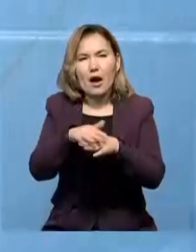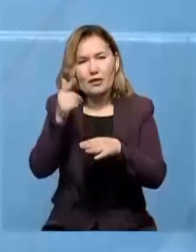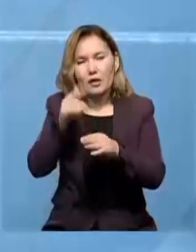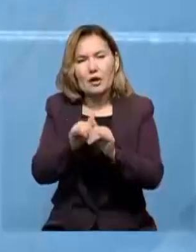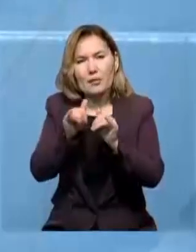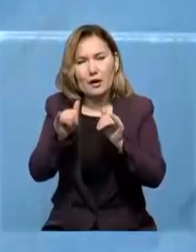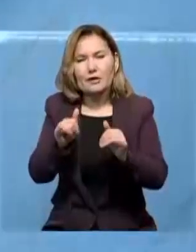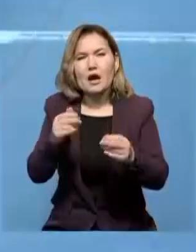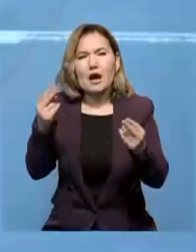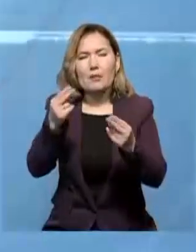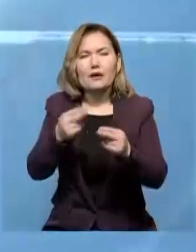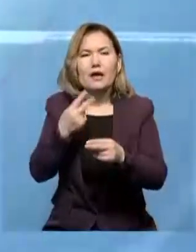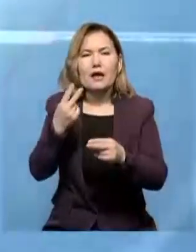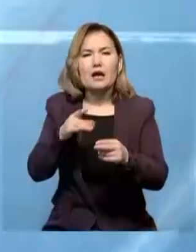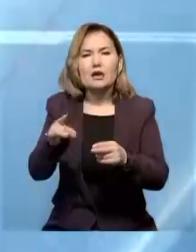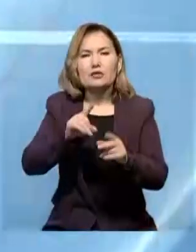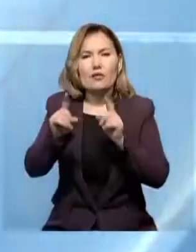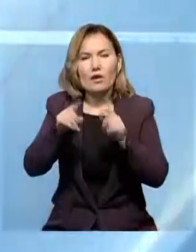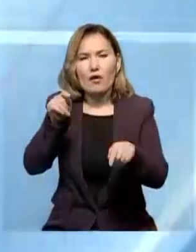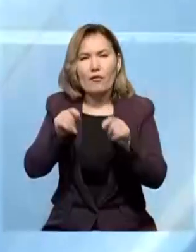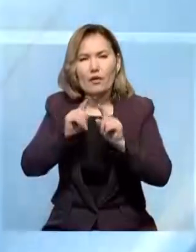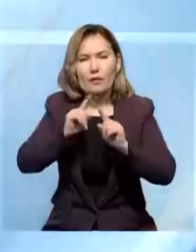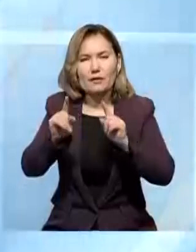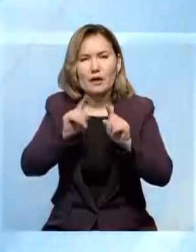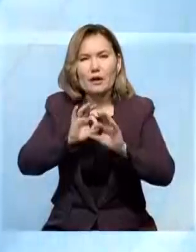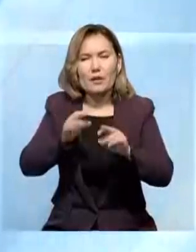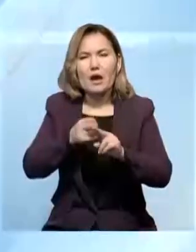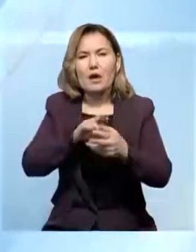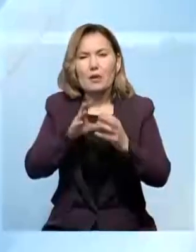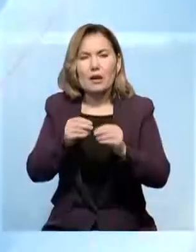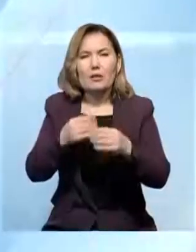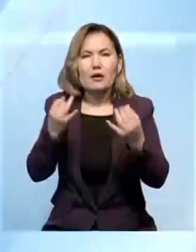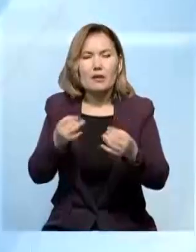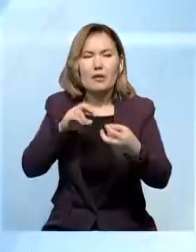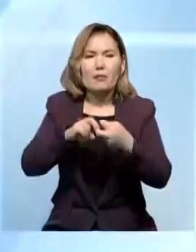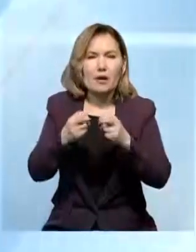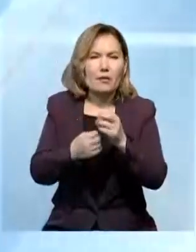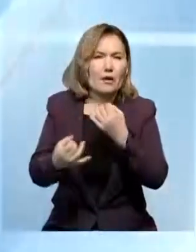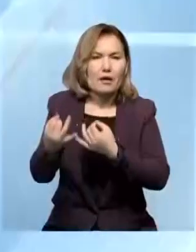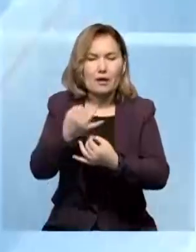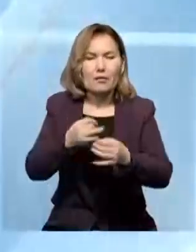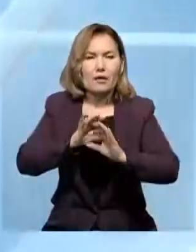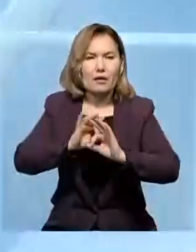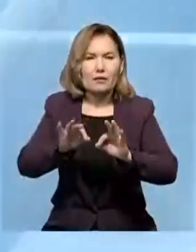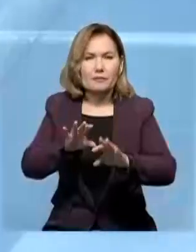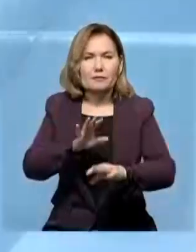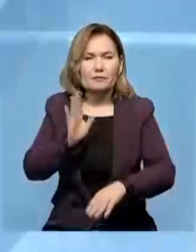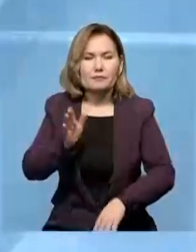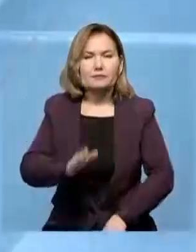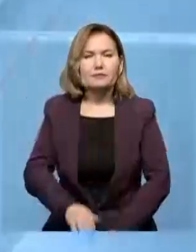сауаттылығының қайнар көзі атты 2-ші республикалық форумда қаралды. Алқалы жиында қаузалған түйткілдер жайында әріптесін